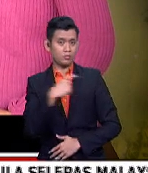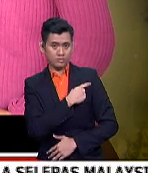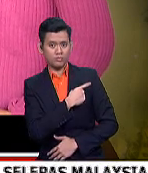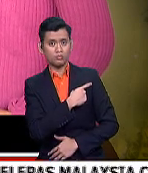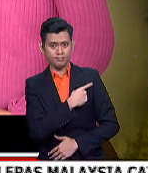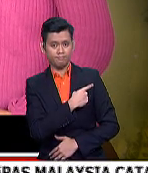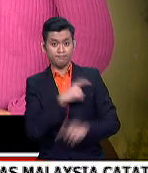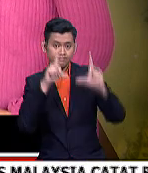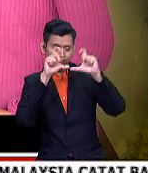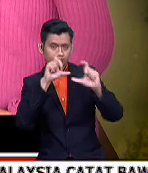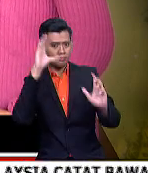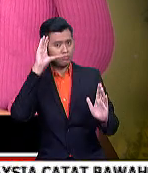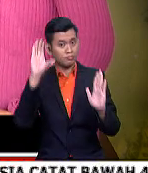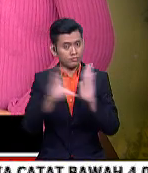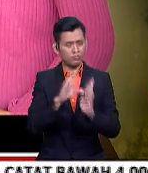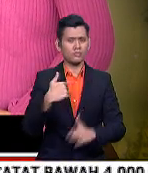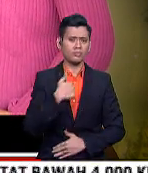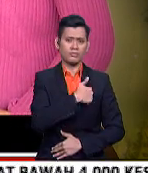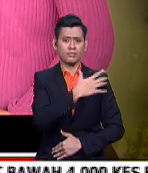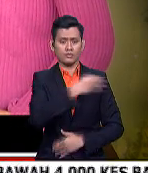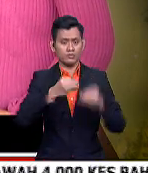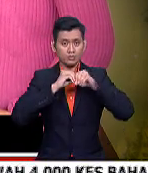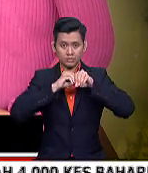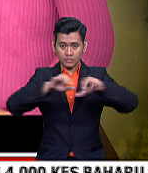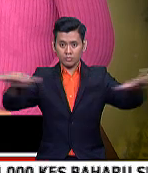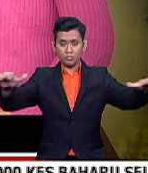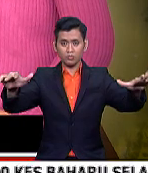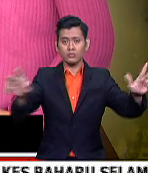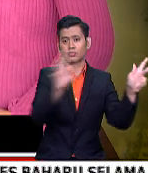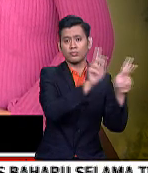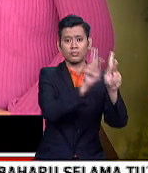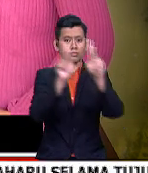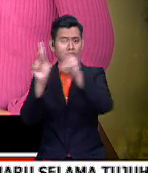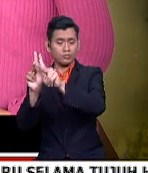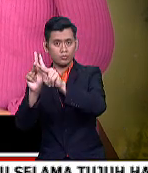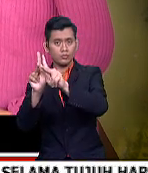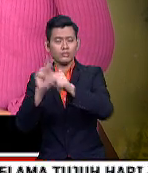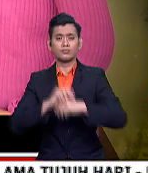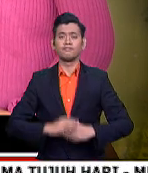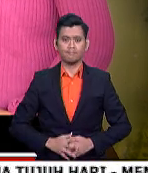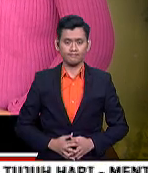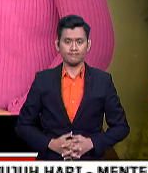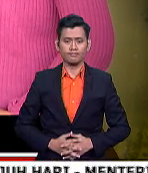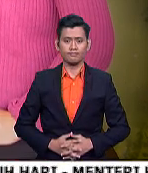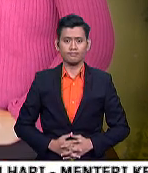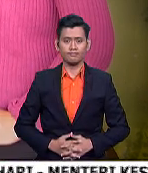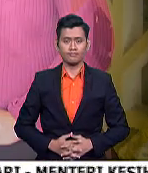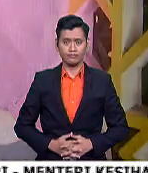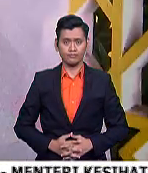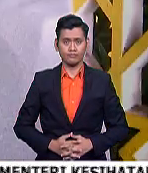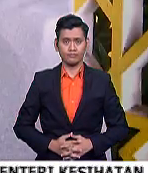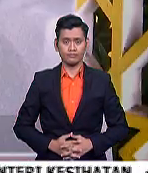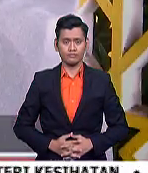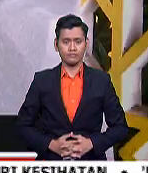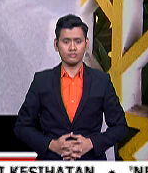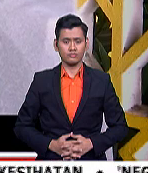orang ambil tambah. Kita tak ada orang kampung lah, kesian juga lah orang kat depan. Kita malu jiran dan jiran-jiran.